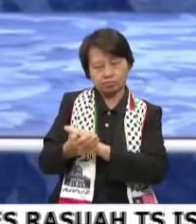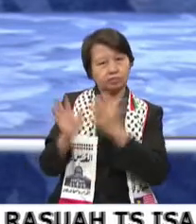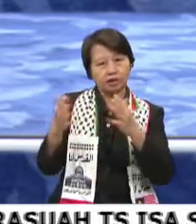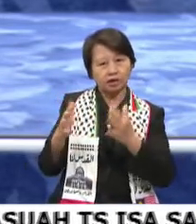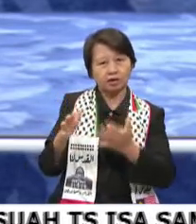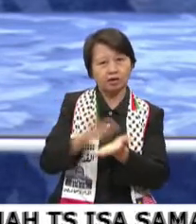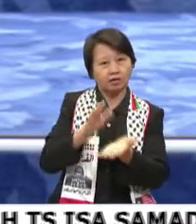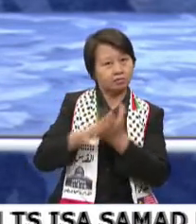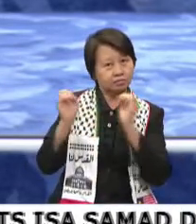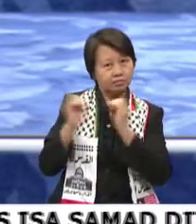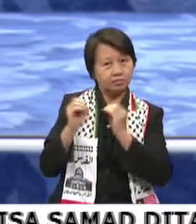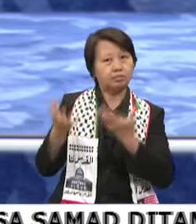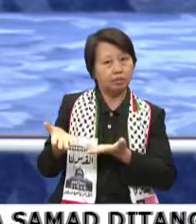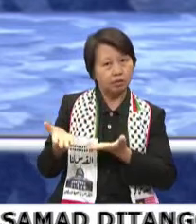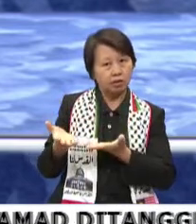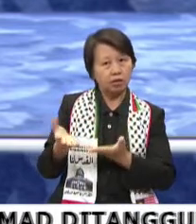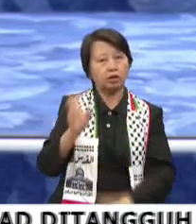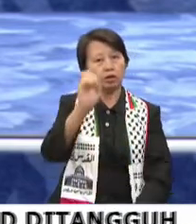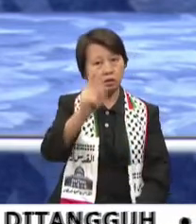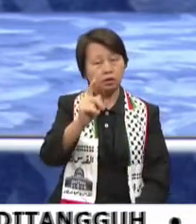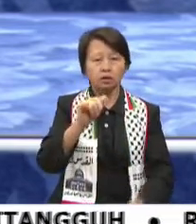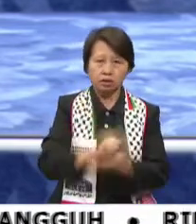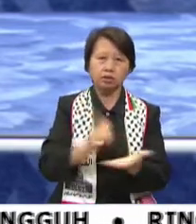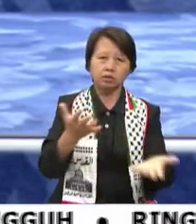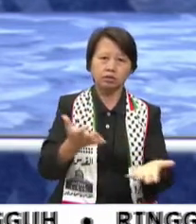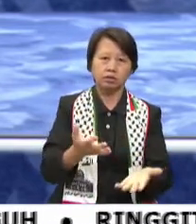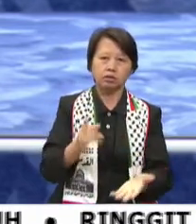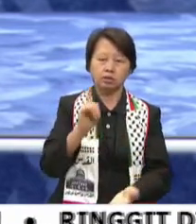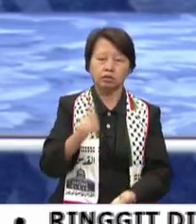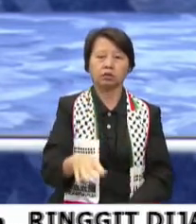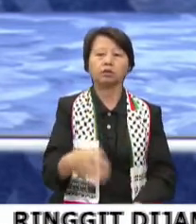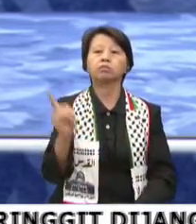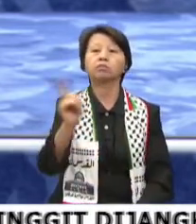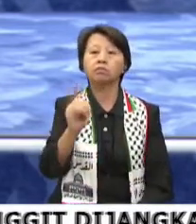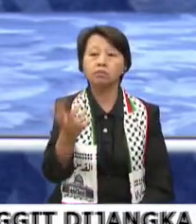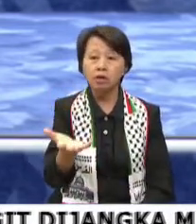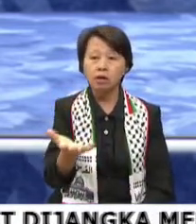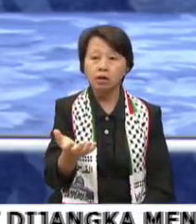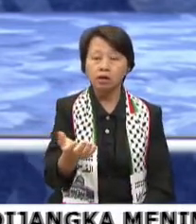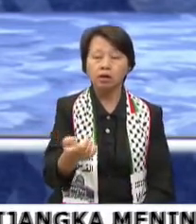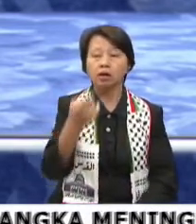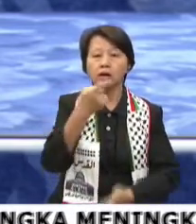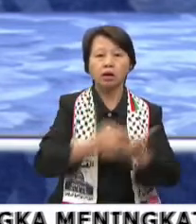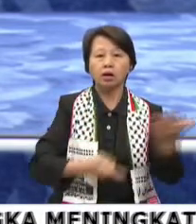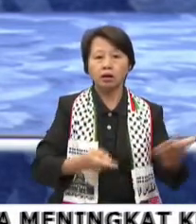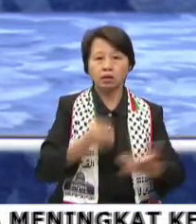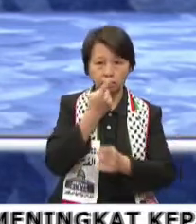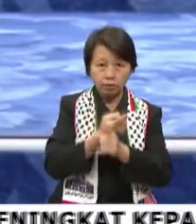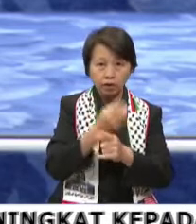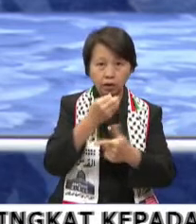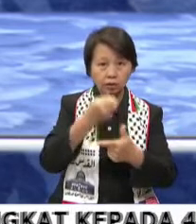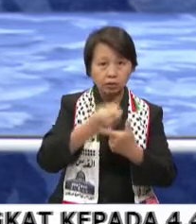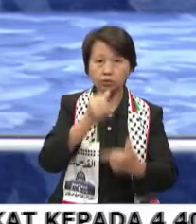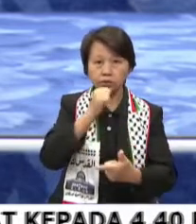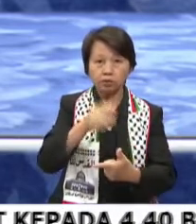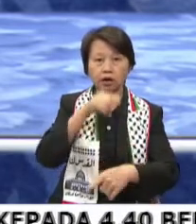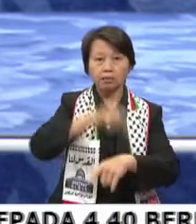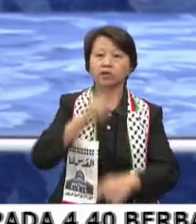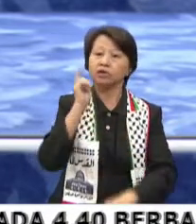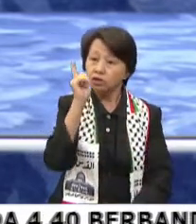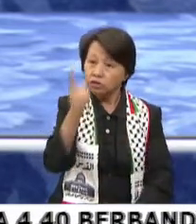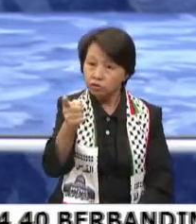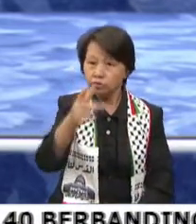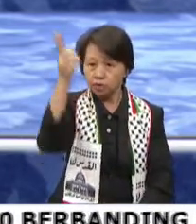berlaku baik ya itu kam bohong di mana Apa Apa betul Atau tidak masa